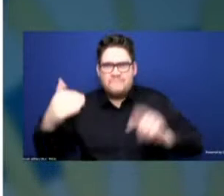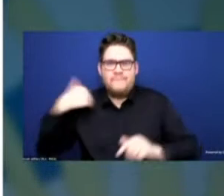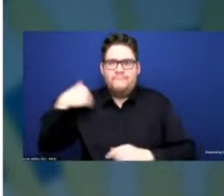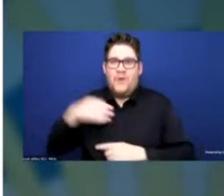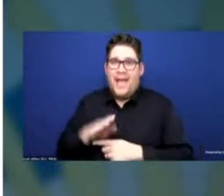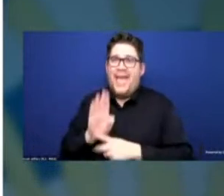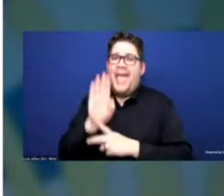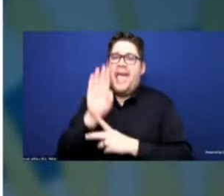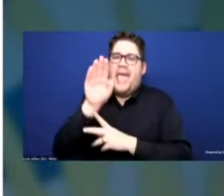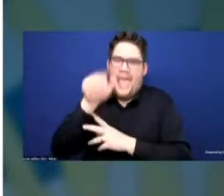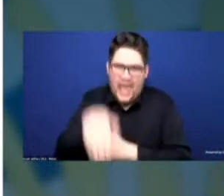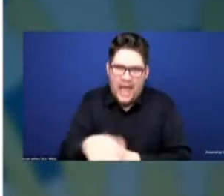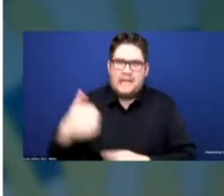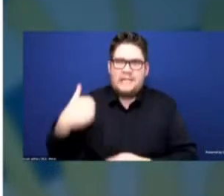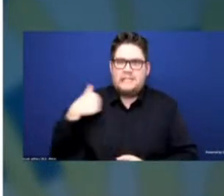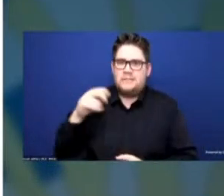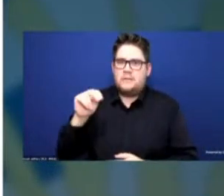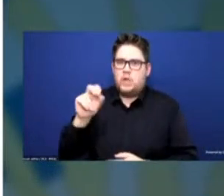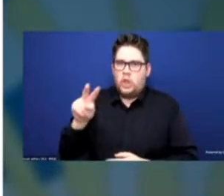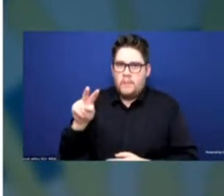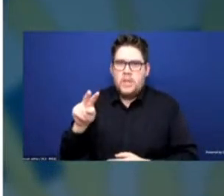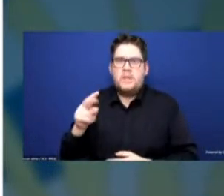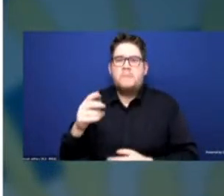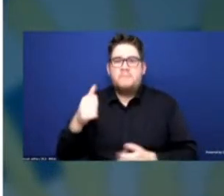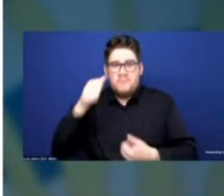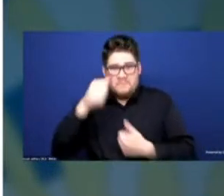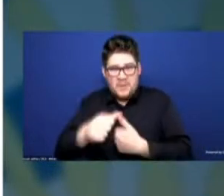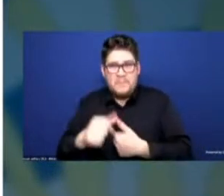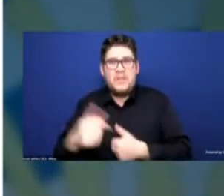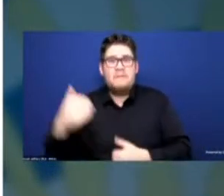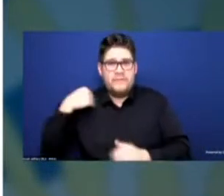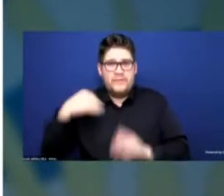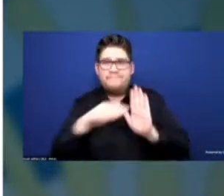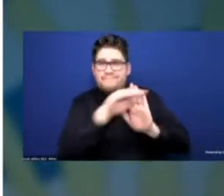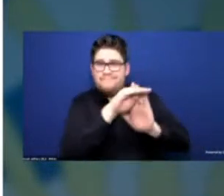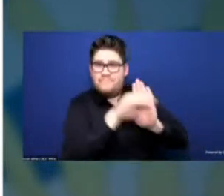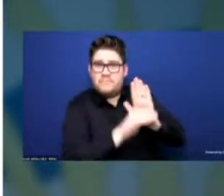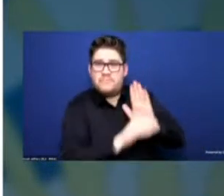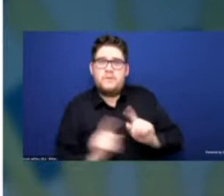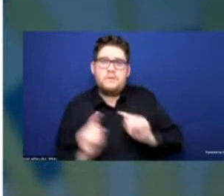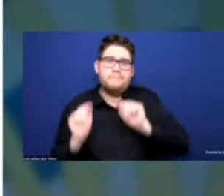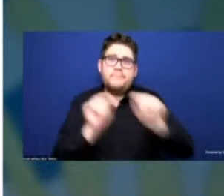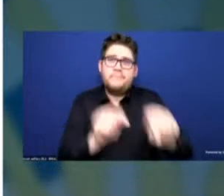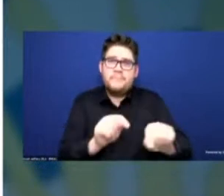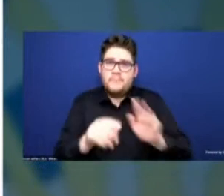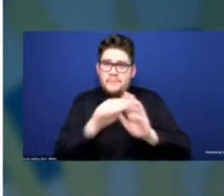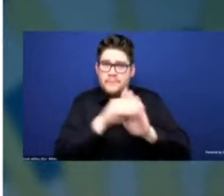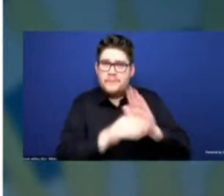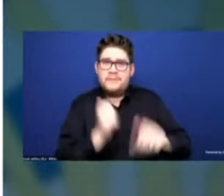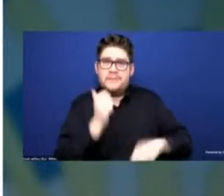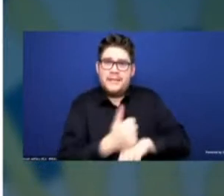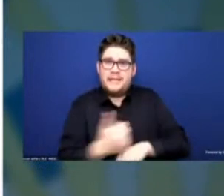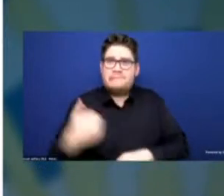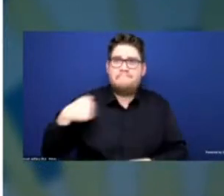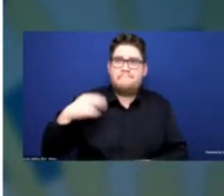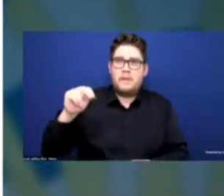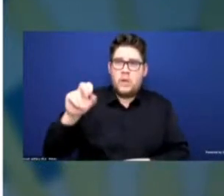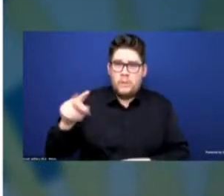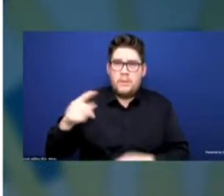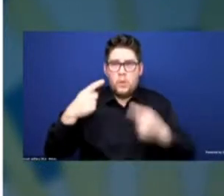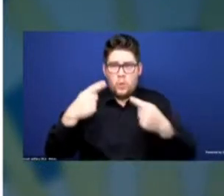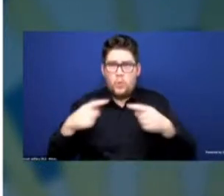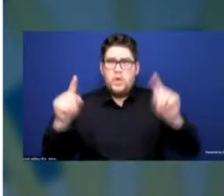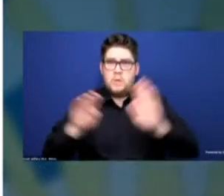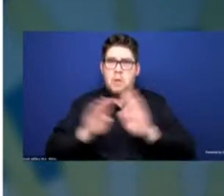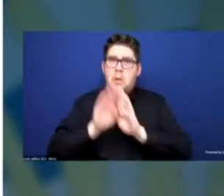that we put in that worked in November are still in place. 但是现在所有的限制令都是